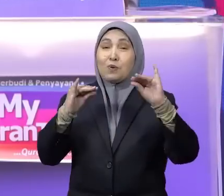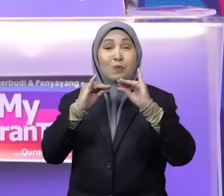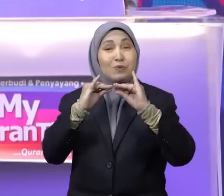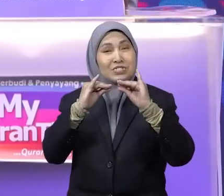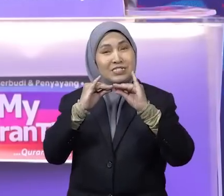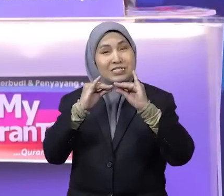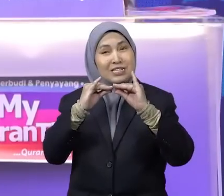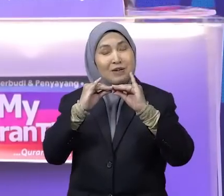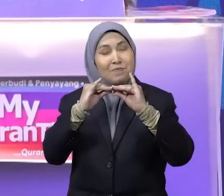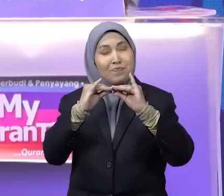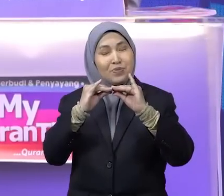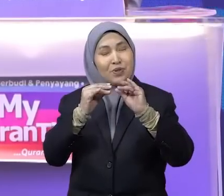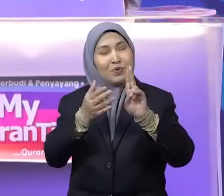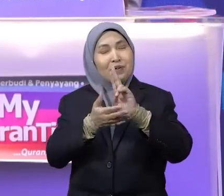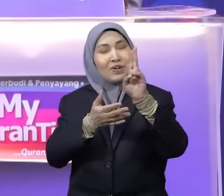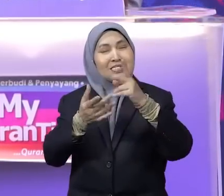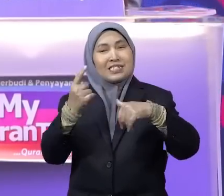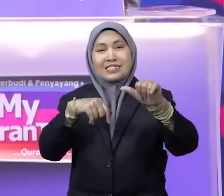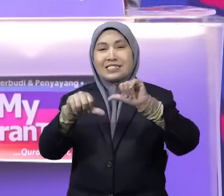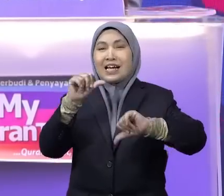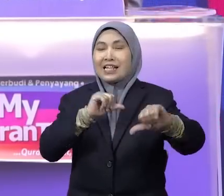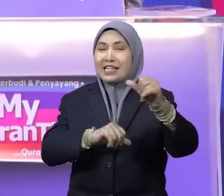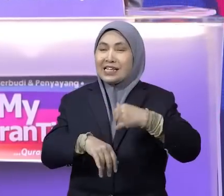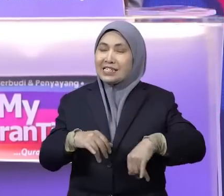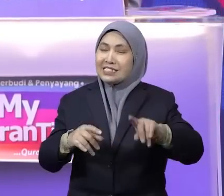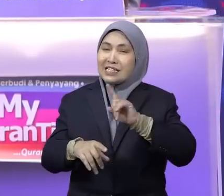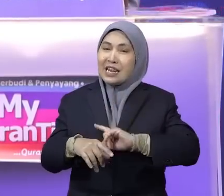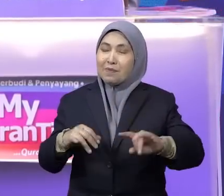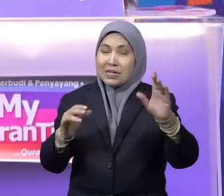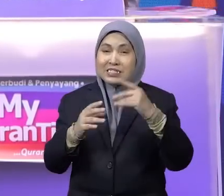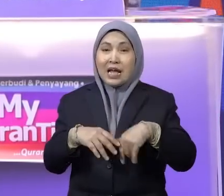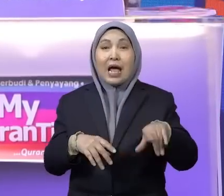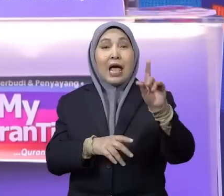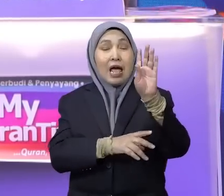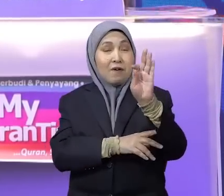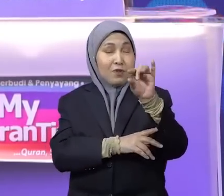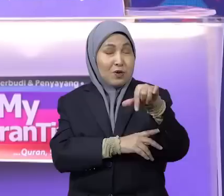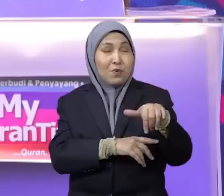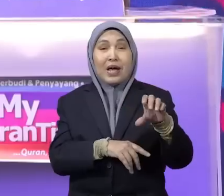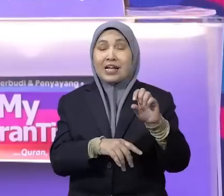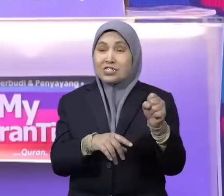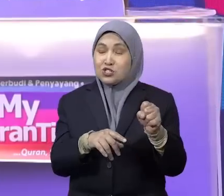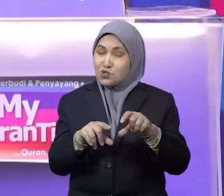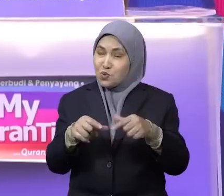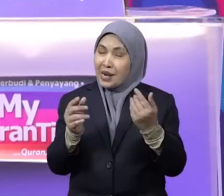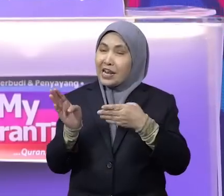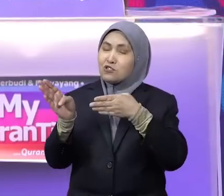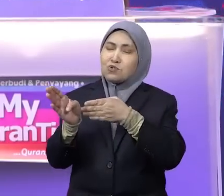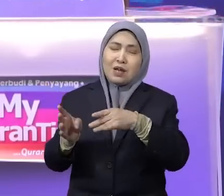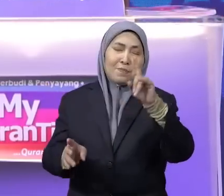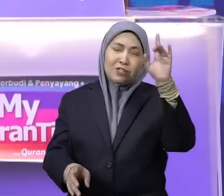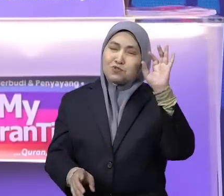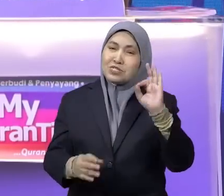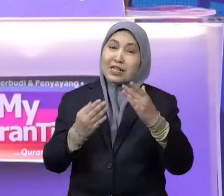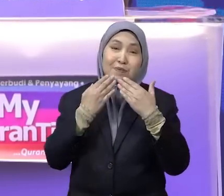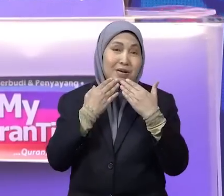Islam, Universiti Sains Islam Malaysia, USIM, ataupun lebih khususnya di Fakulti Pengajian Quran dan Sunnah. Subhanallah. Terima